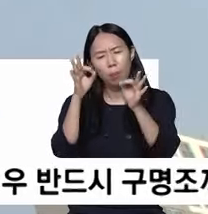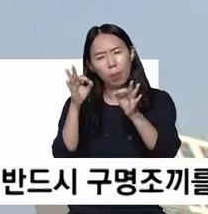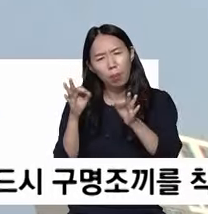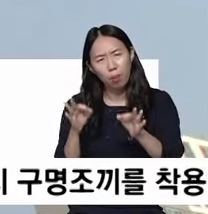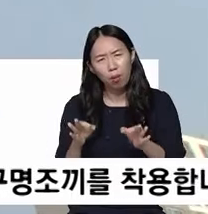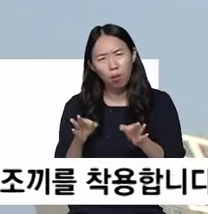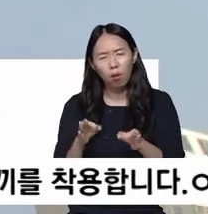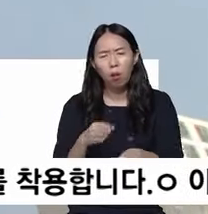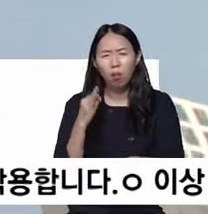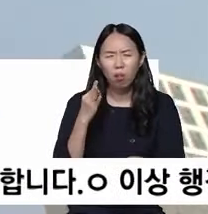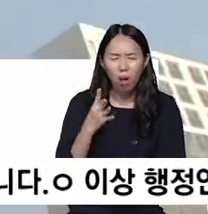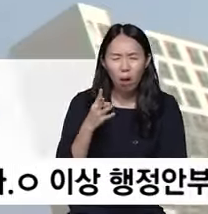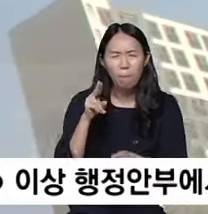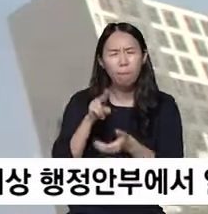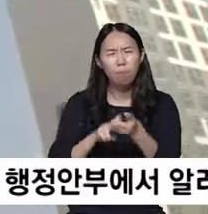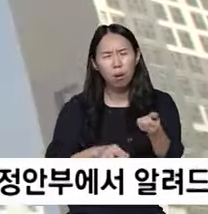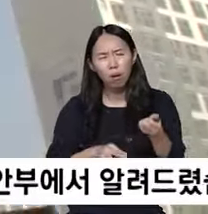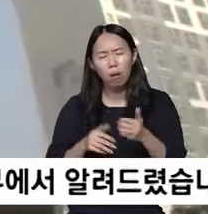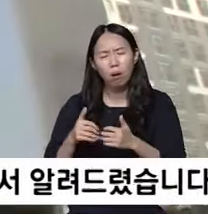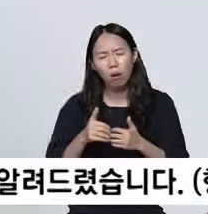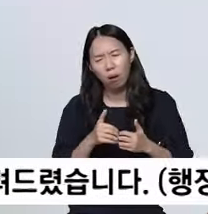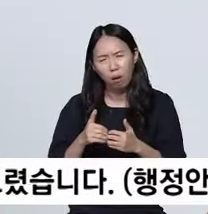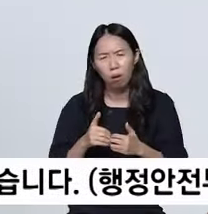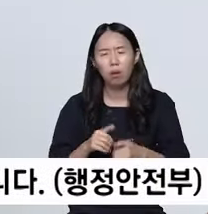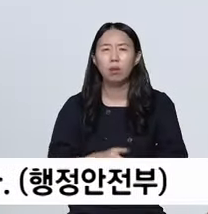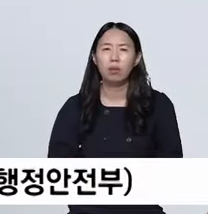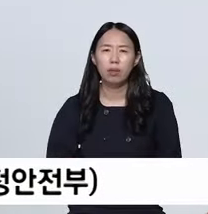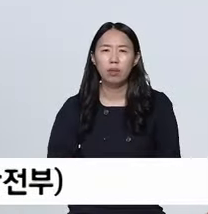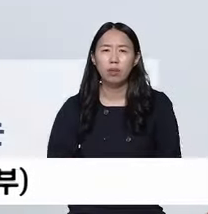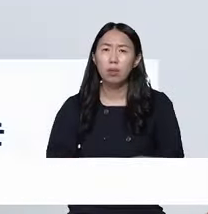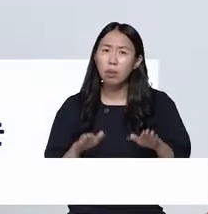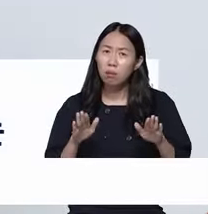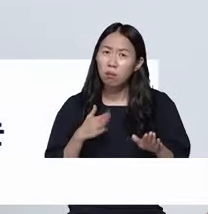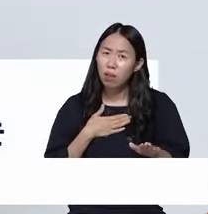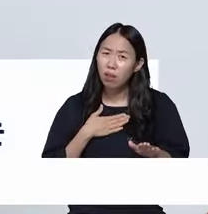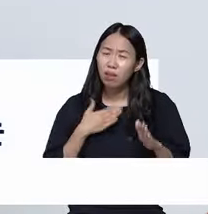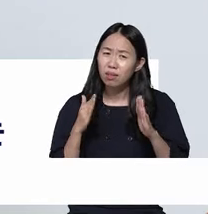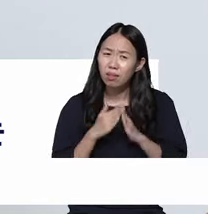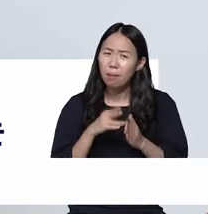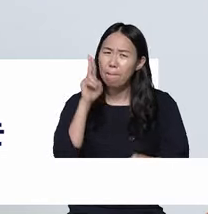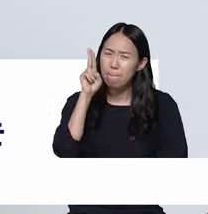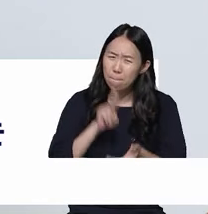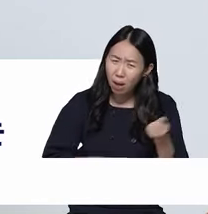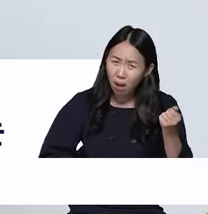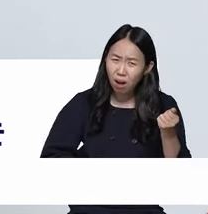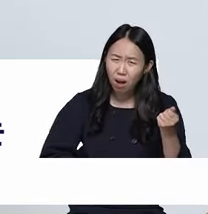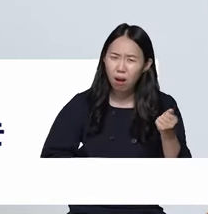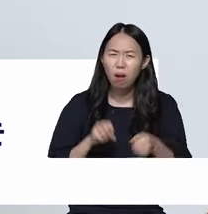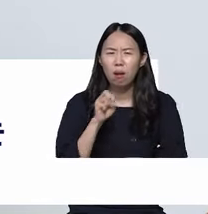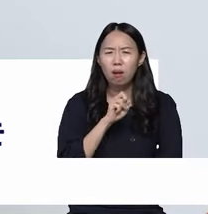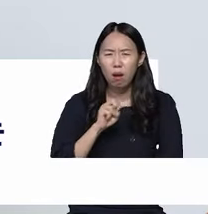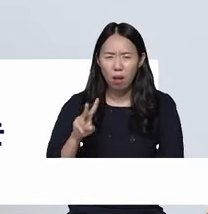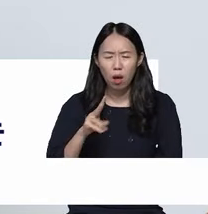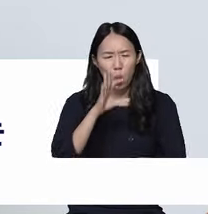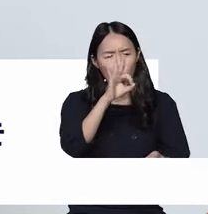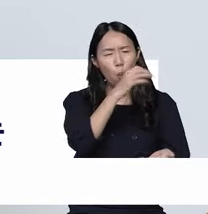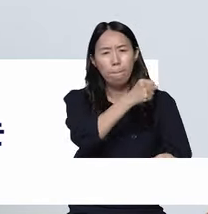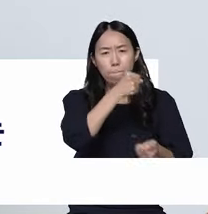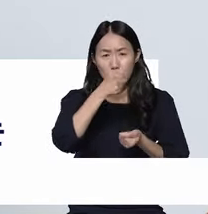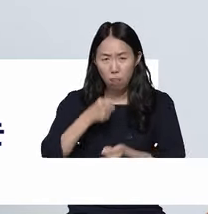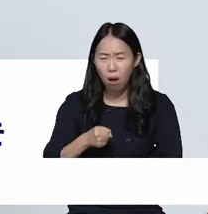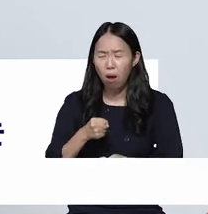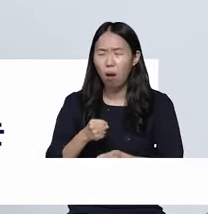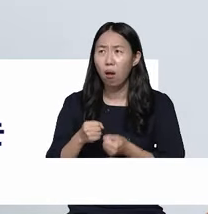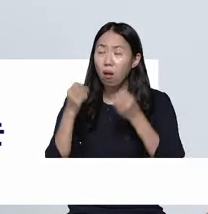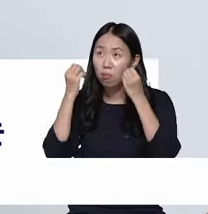사지도 팔지도 못하는 겁니다. 지금 내 집을 팔아야 팔 가능성이 있거나 그래야 그 자금을 바탕으로 좀 새로운